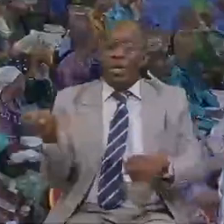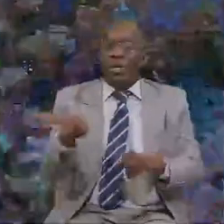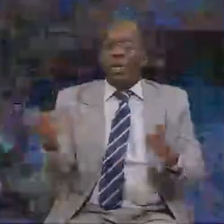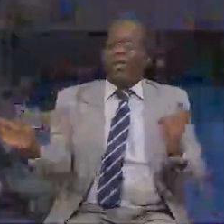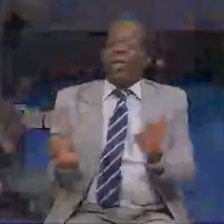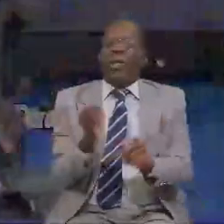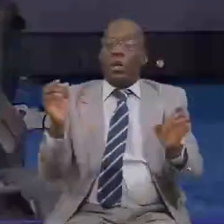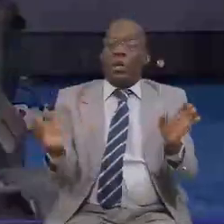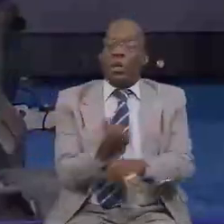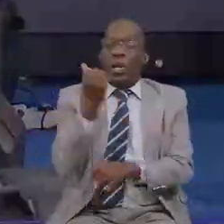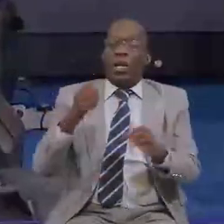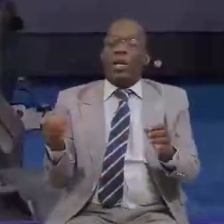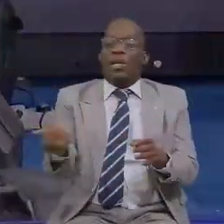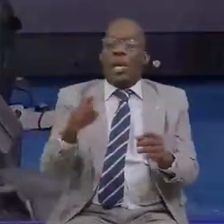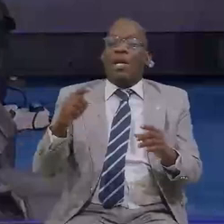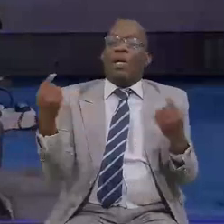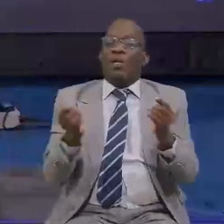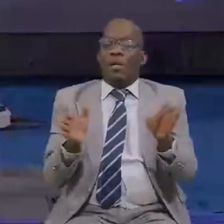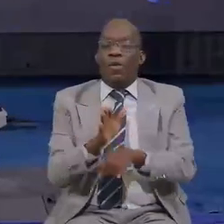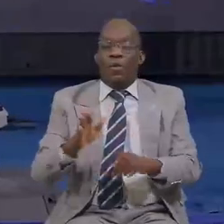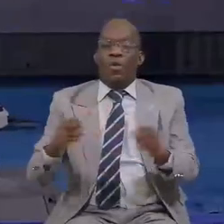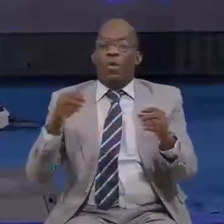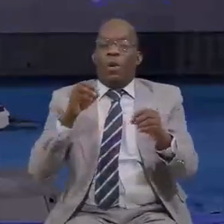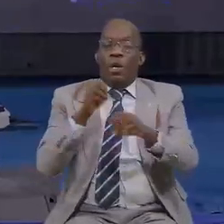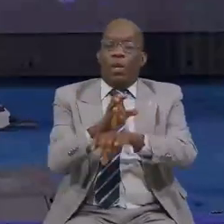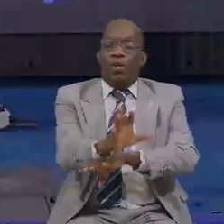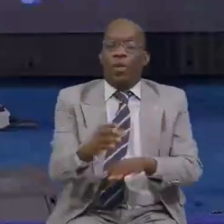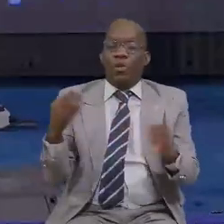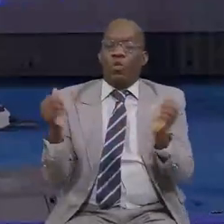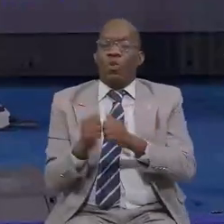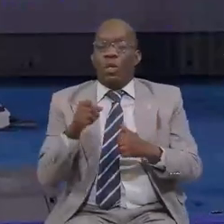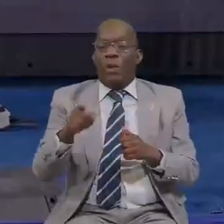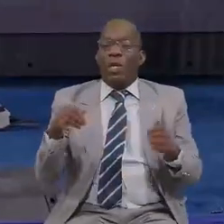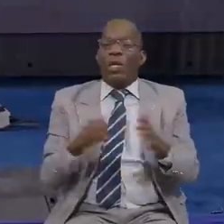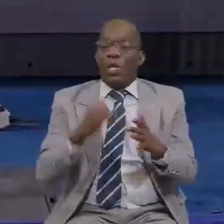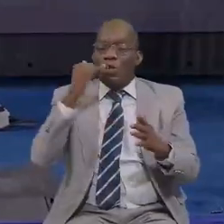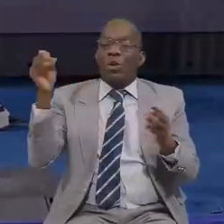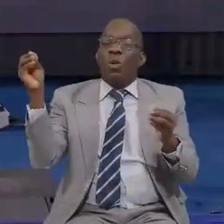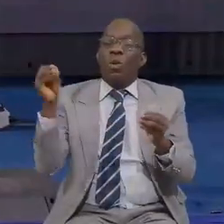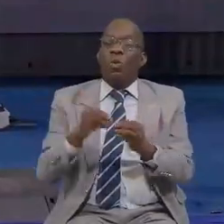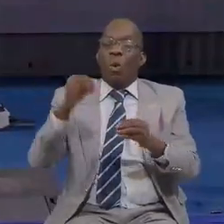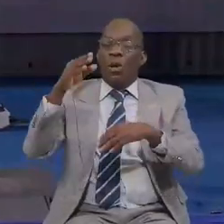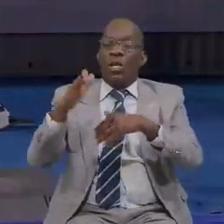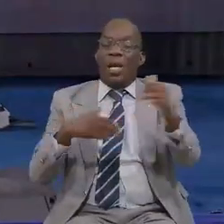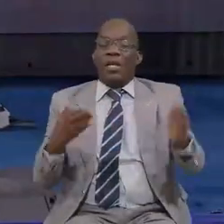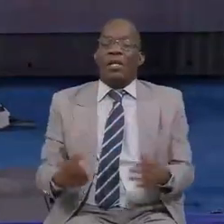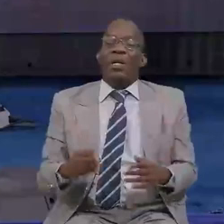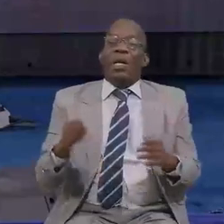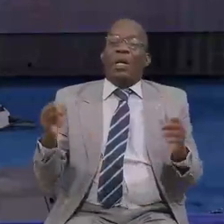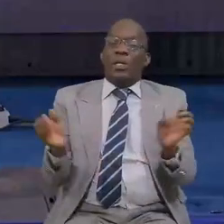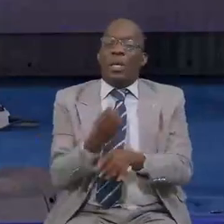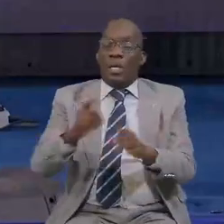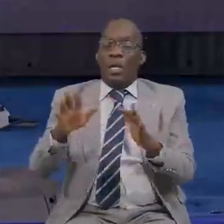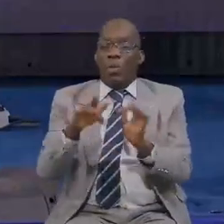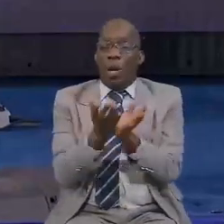eux. C'est au-delà d'aller à l'église, c'est au-delà d'être baptisé en tant qu'enfant, c'est au-delà de trimballer la Bible,